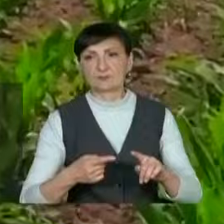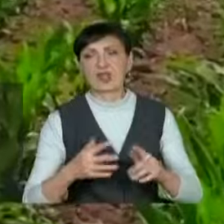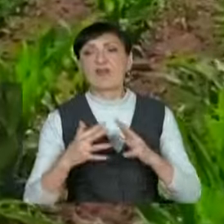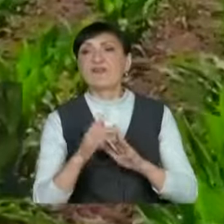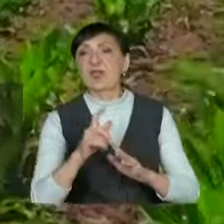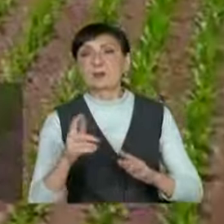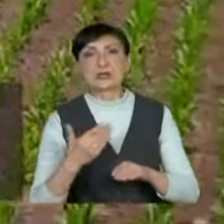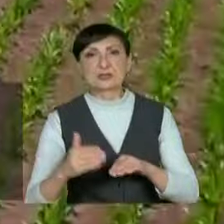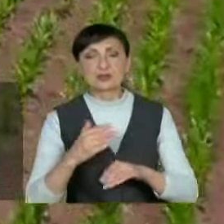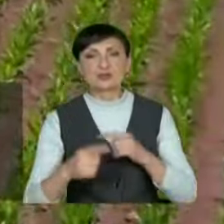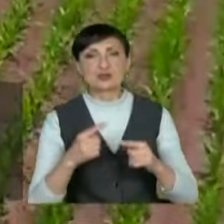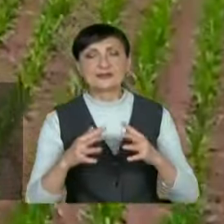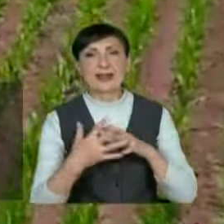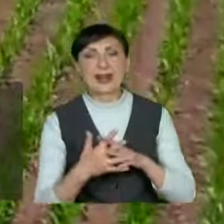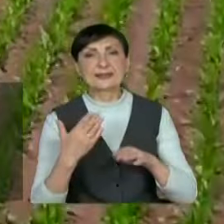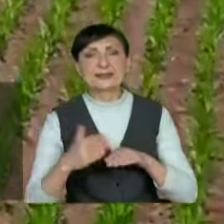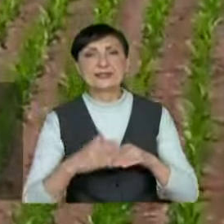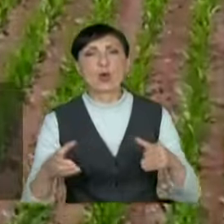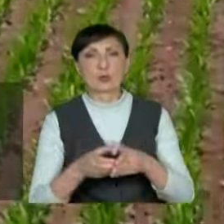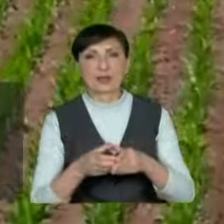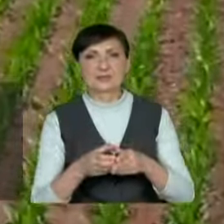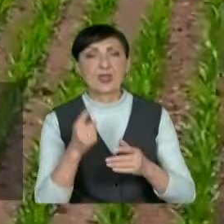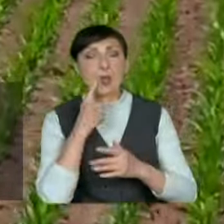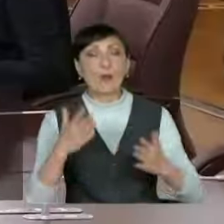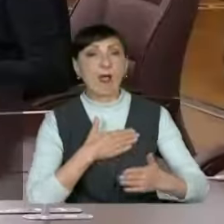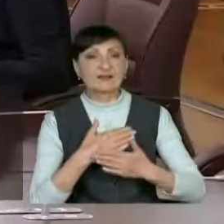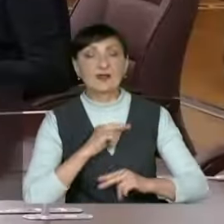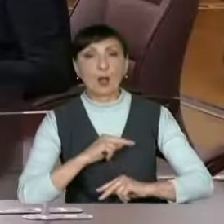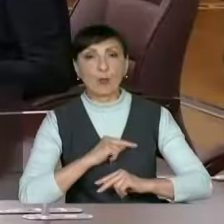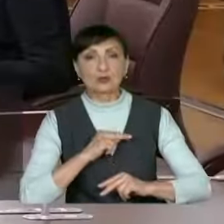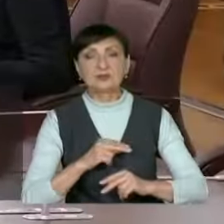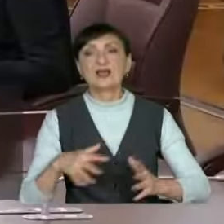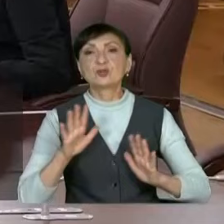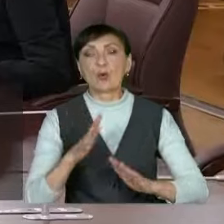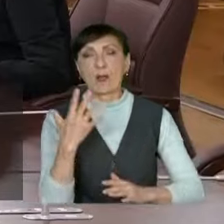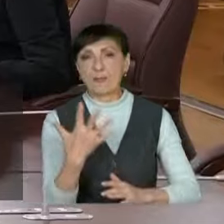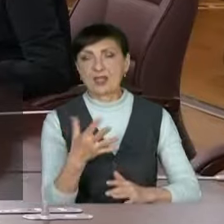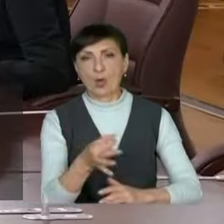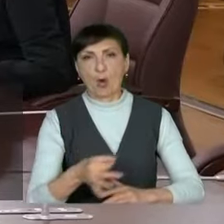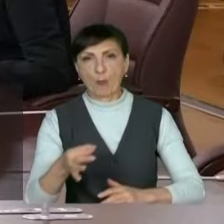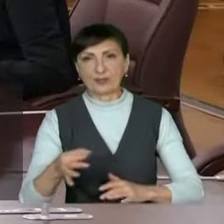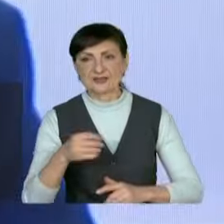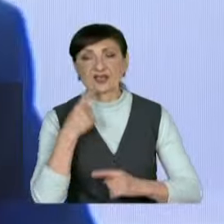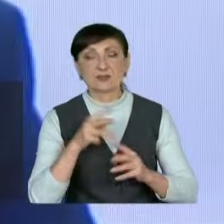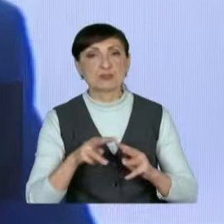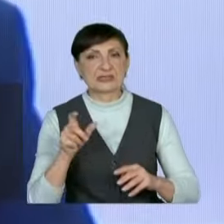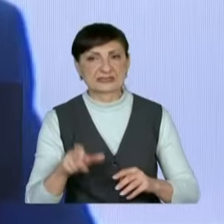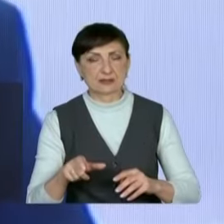Фермеров кредитуют через аграрно-кредитную корпорацию. Наиболее активно работают в этом направлении всего 5 областей, отмечает министр.